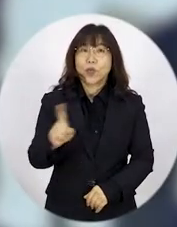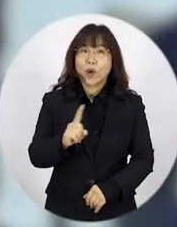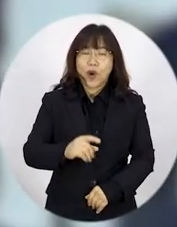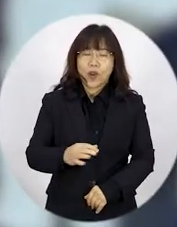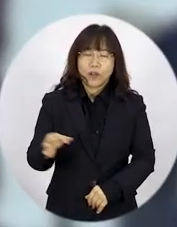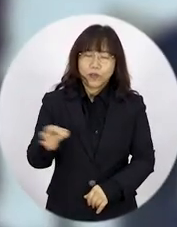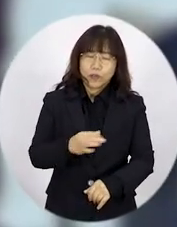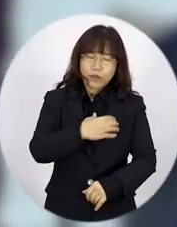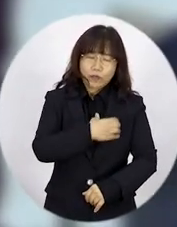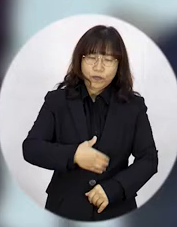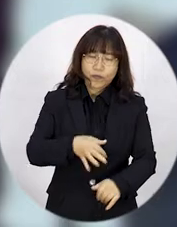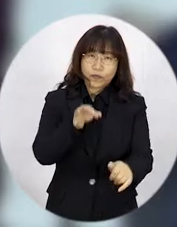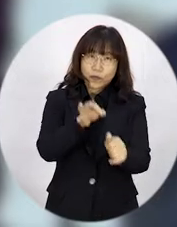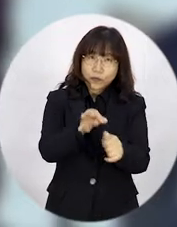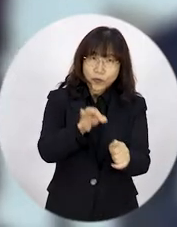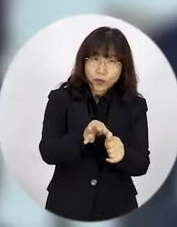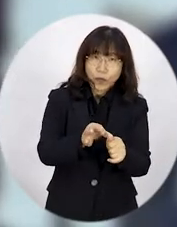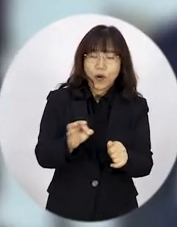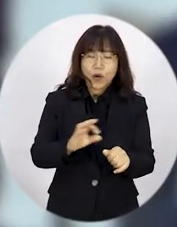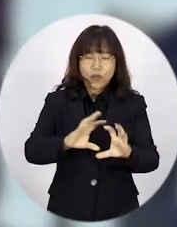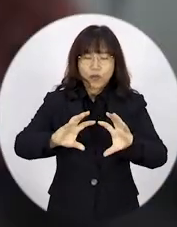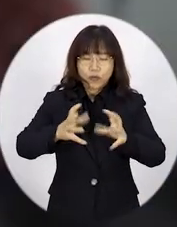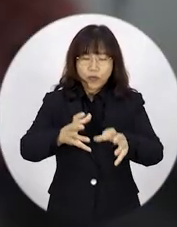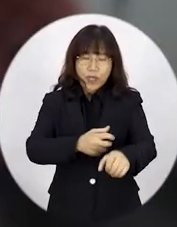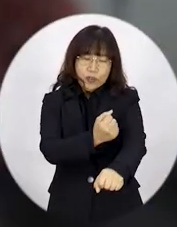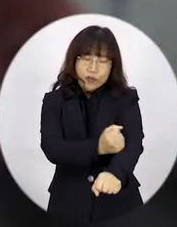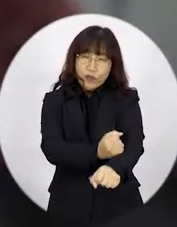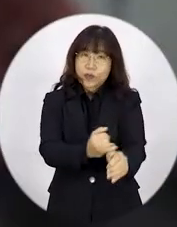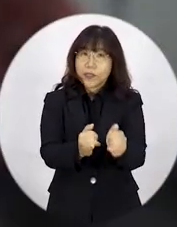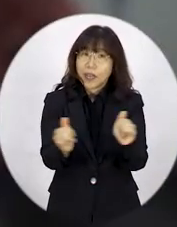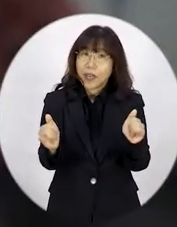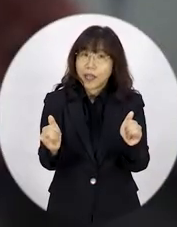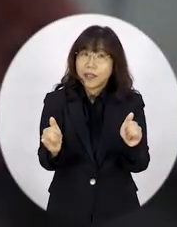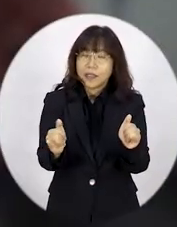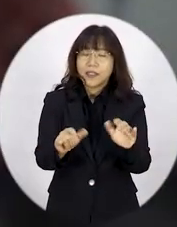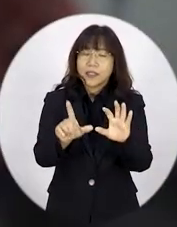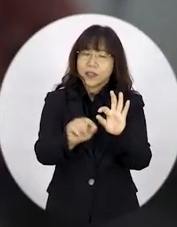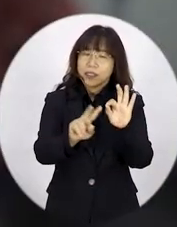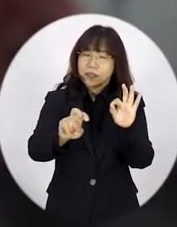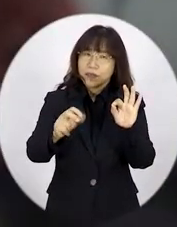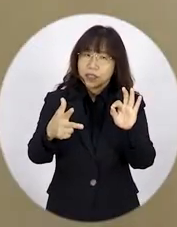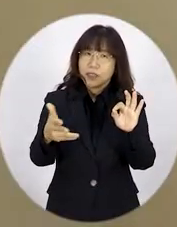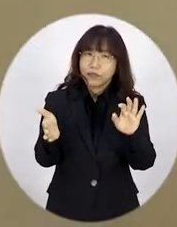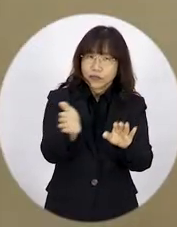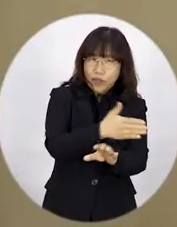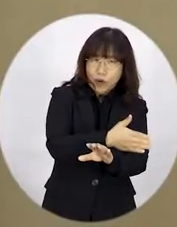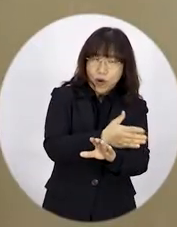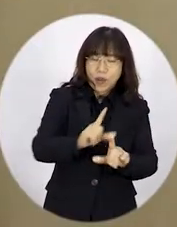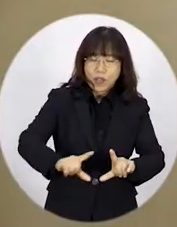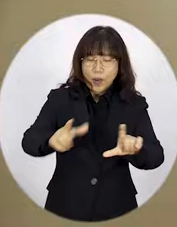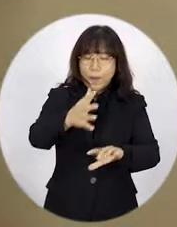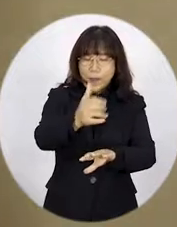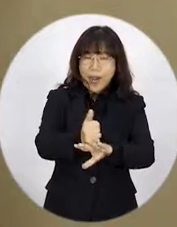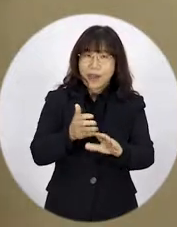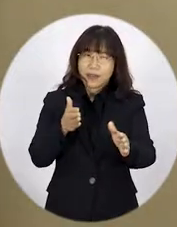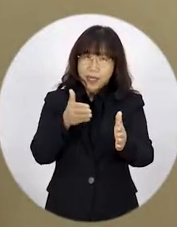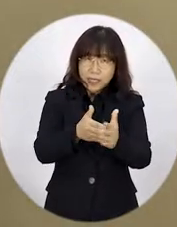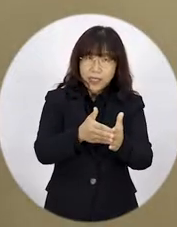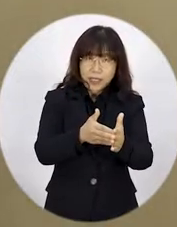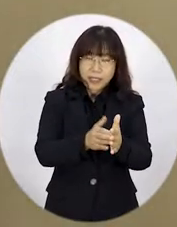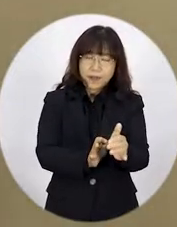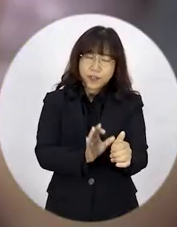한편 기초생활수급자나 국가유공자 등 건강취약계층은 10월 27일부터 올 연말까지